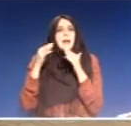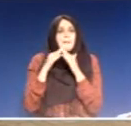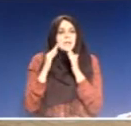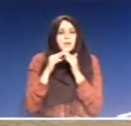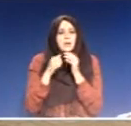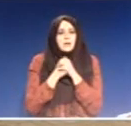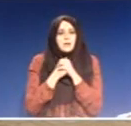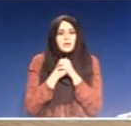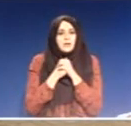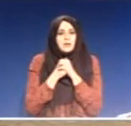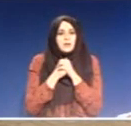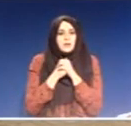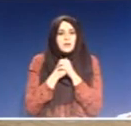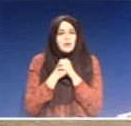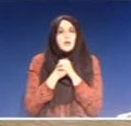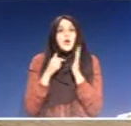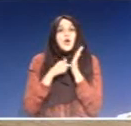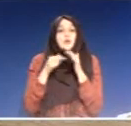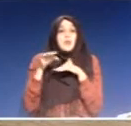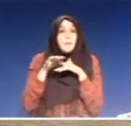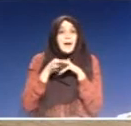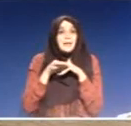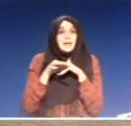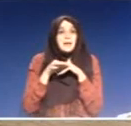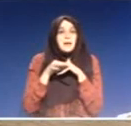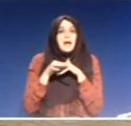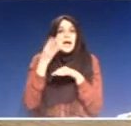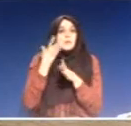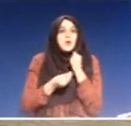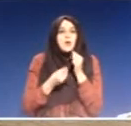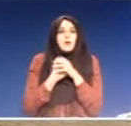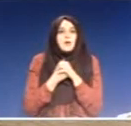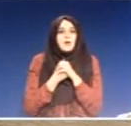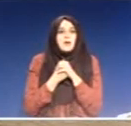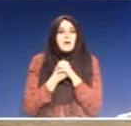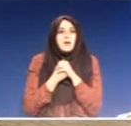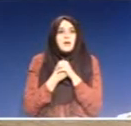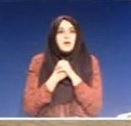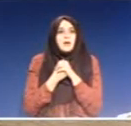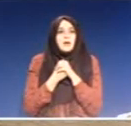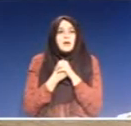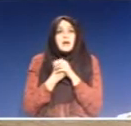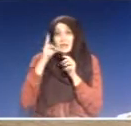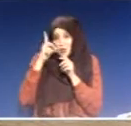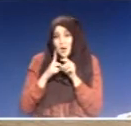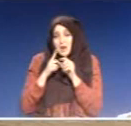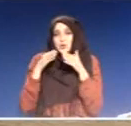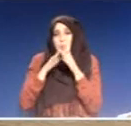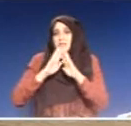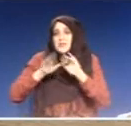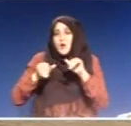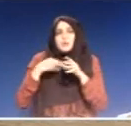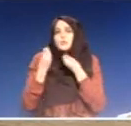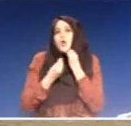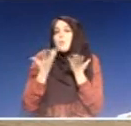بيتها يعني والزوج غايب وهي تريد الطلاق، فهل يكون حق لها أو عليها؟